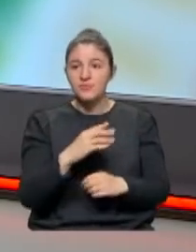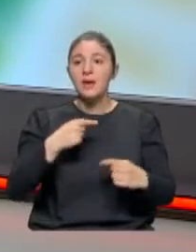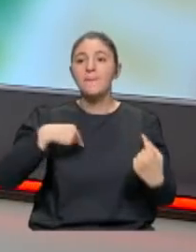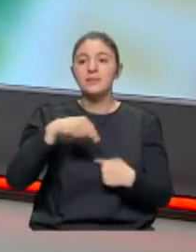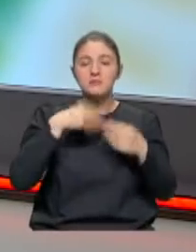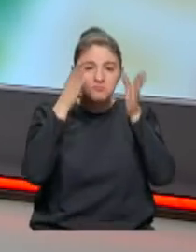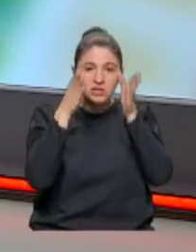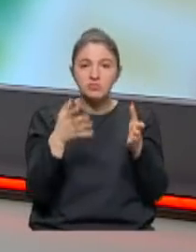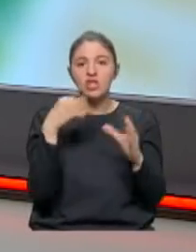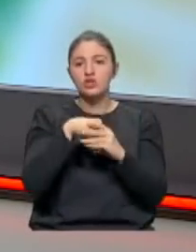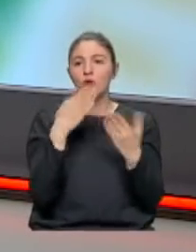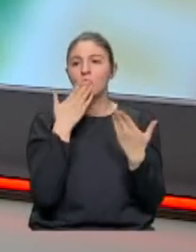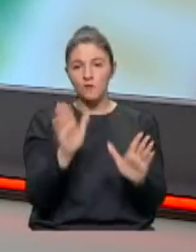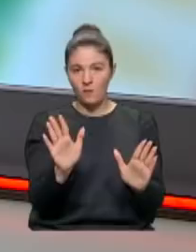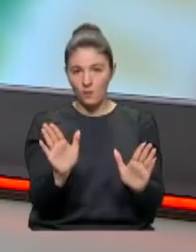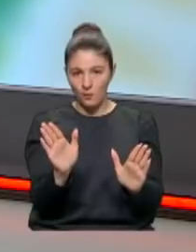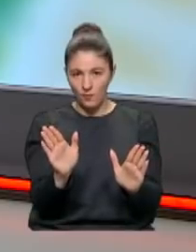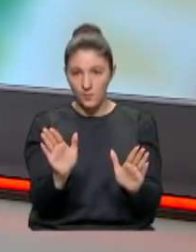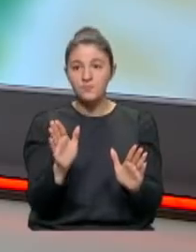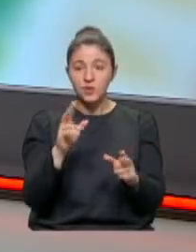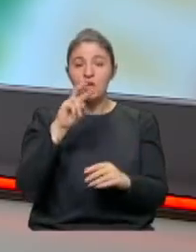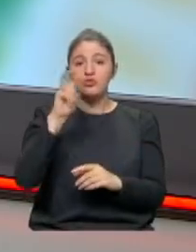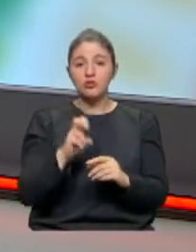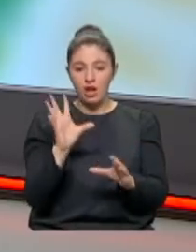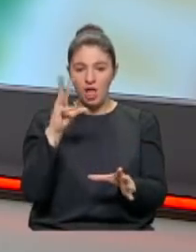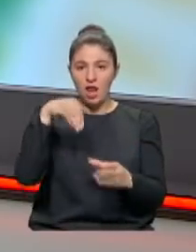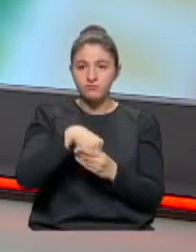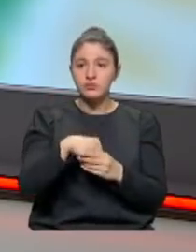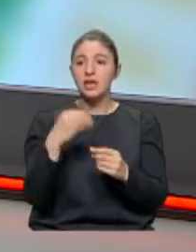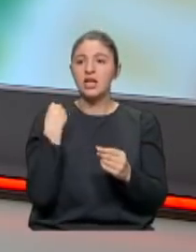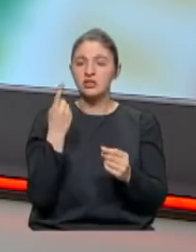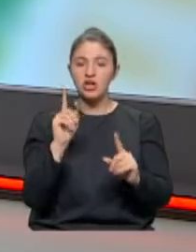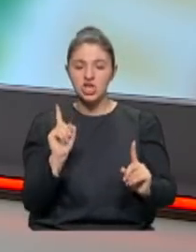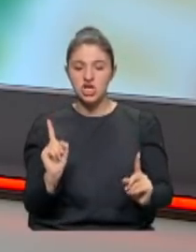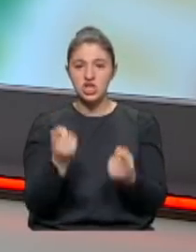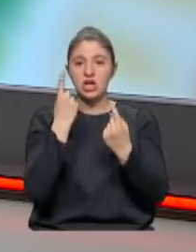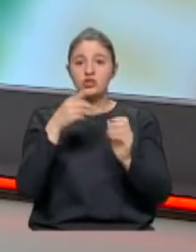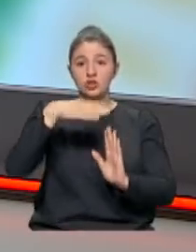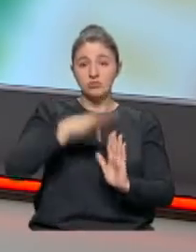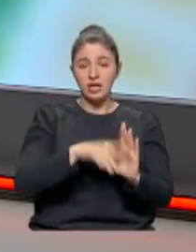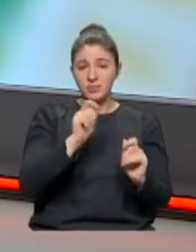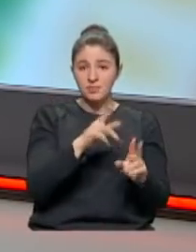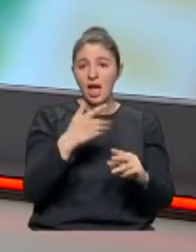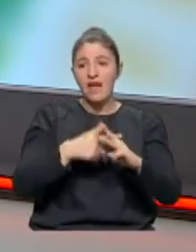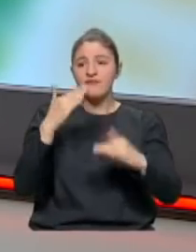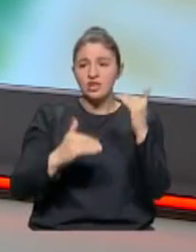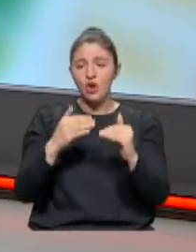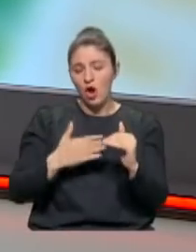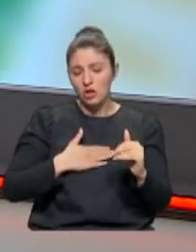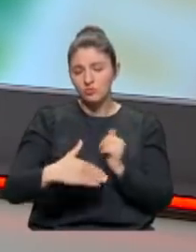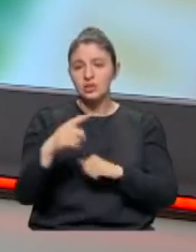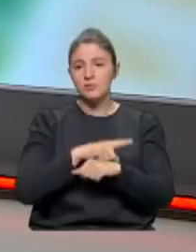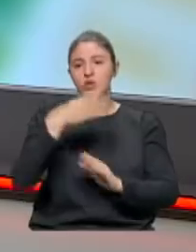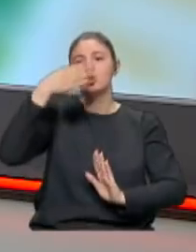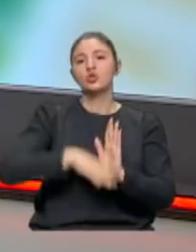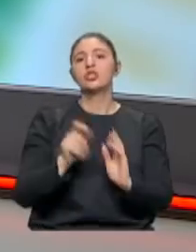Bizim bakış açımızda yer almamaktadır. Döviz kurunu kapsamlı ve yenilikçi metotlar ile düşürdüğümüz gibi enflasyonu da önümüzdeki gün,